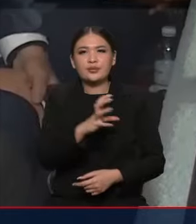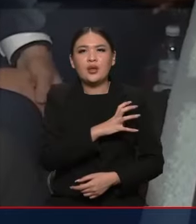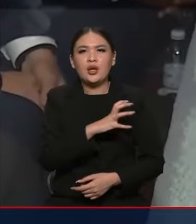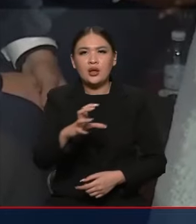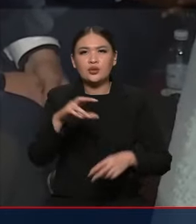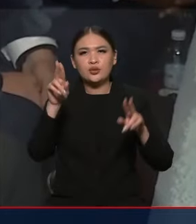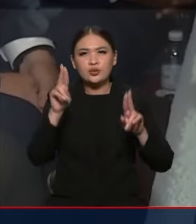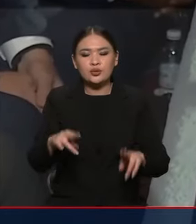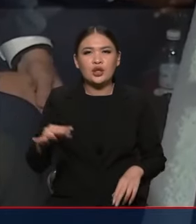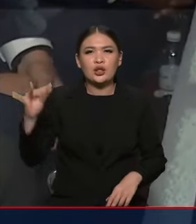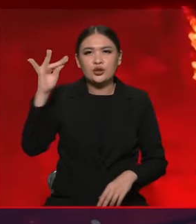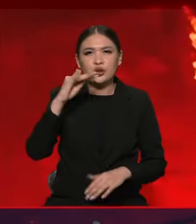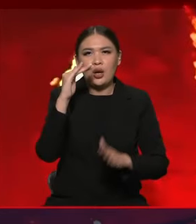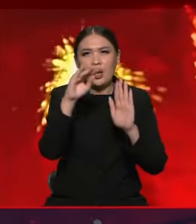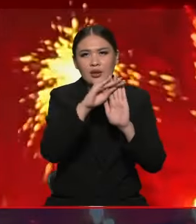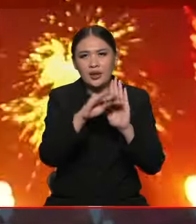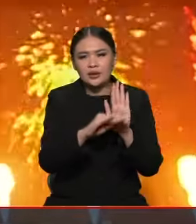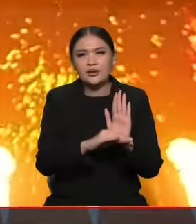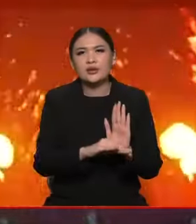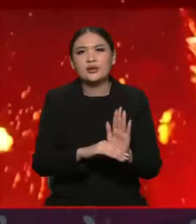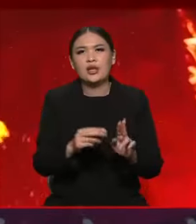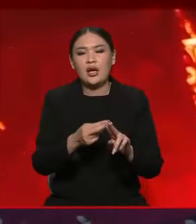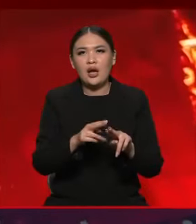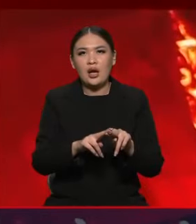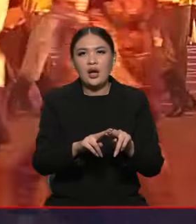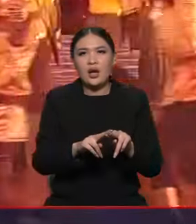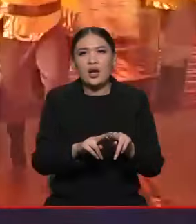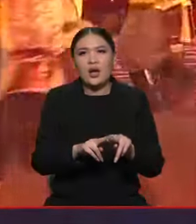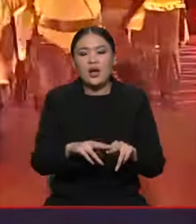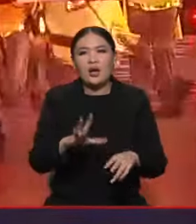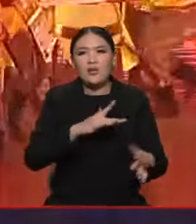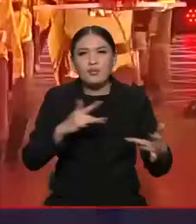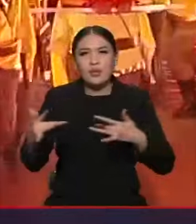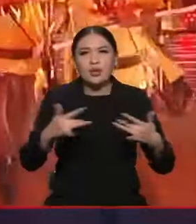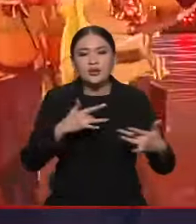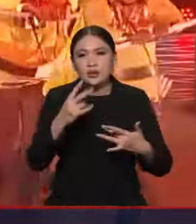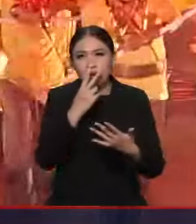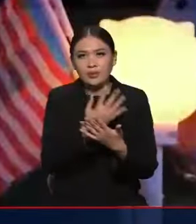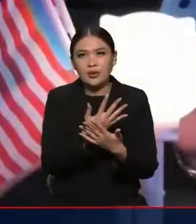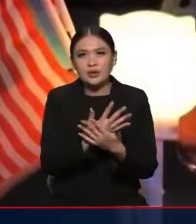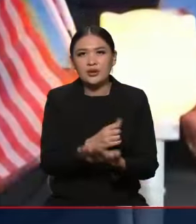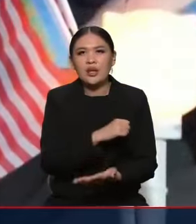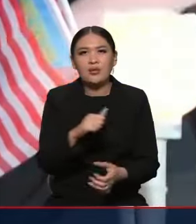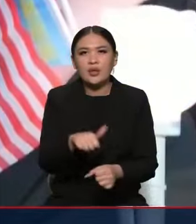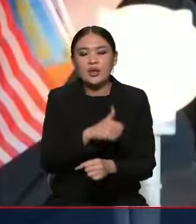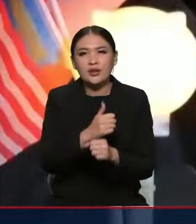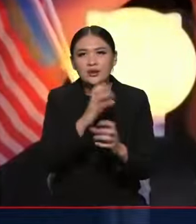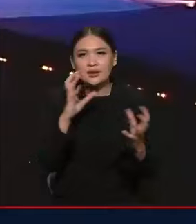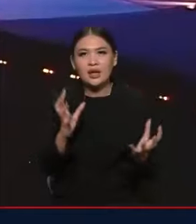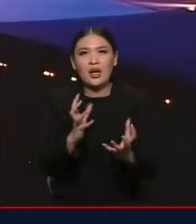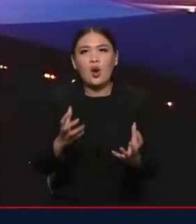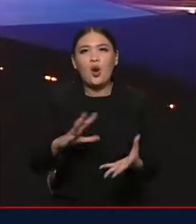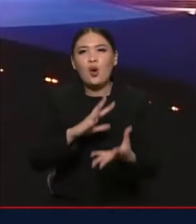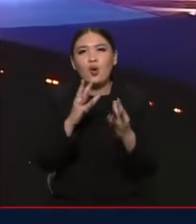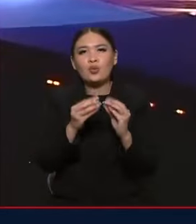и историю, обычаи и традиции продемонстрировали через театрализованную постановку. Главный месседж – сохранение нашего